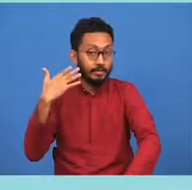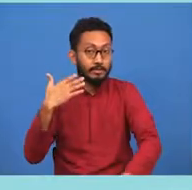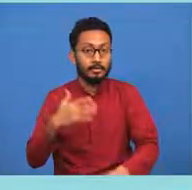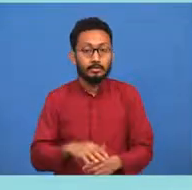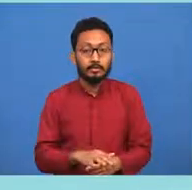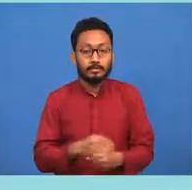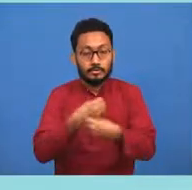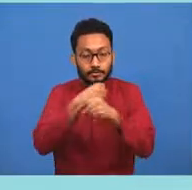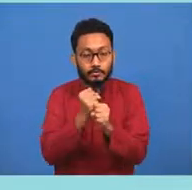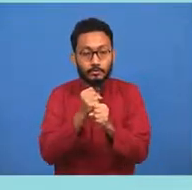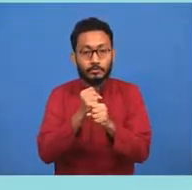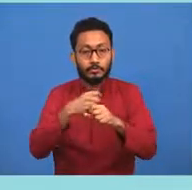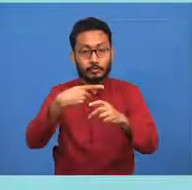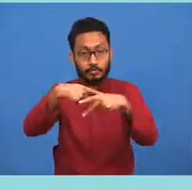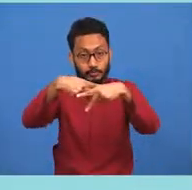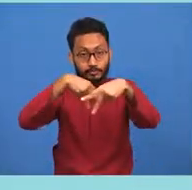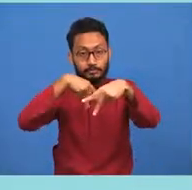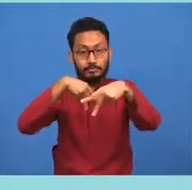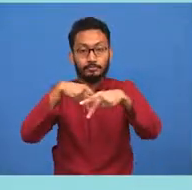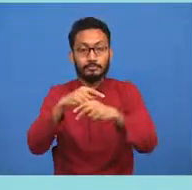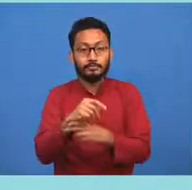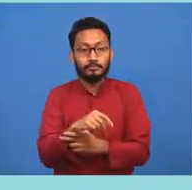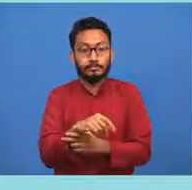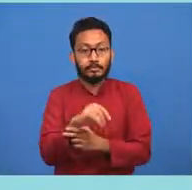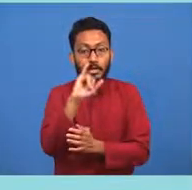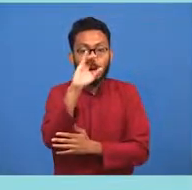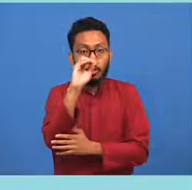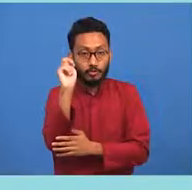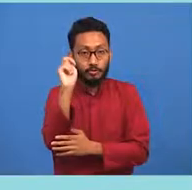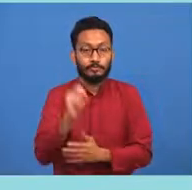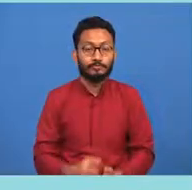terbentuk daripada larutan ion-ionnya.